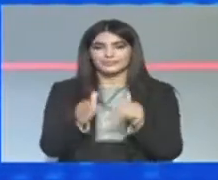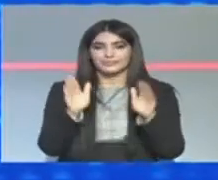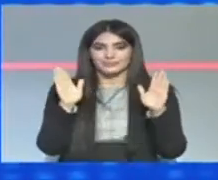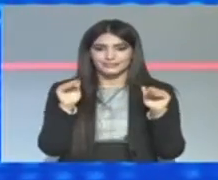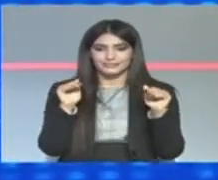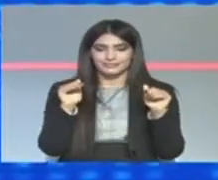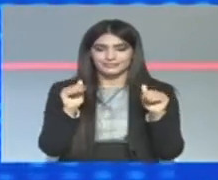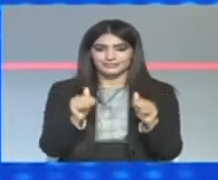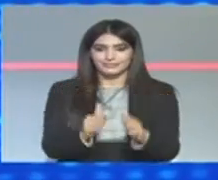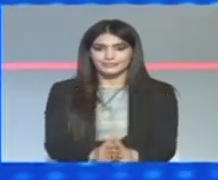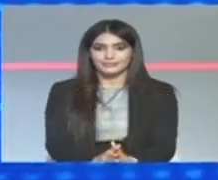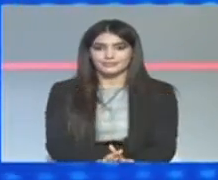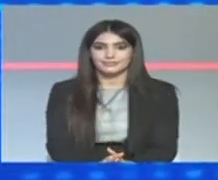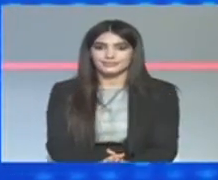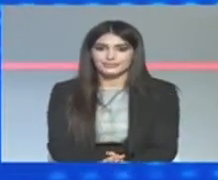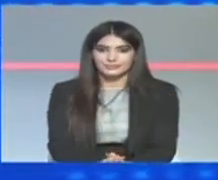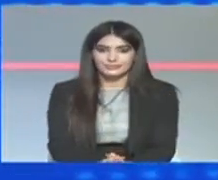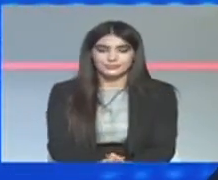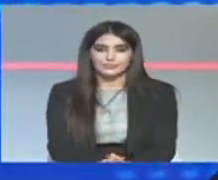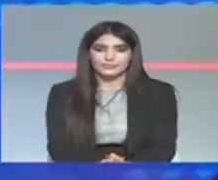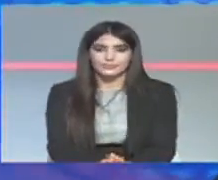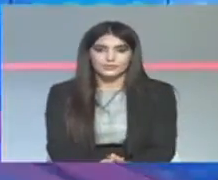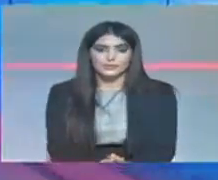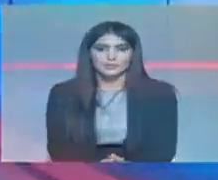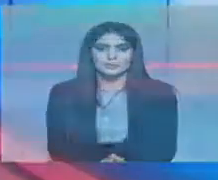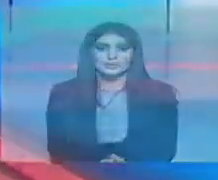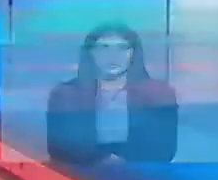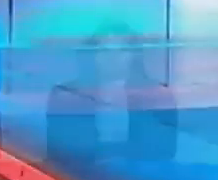اهتمام في رعايه الله